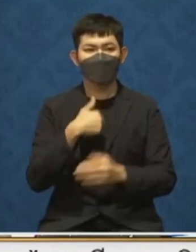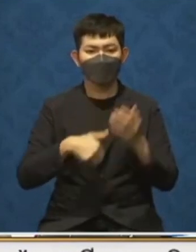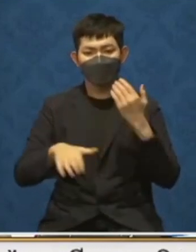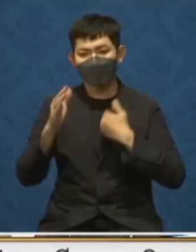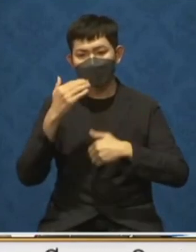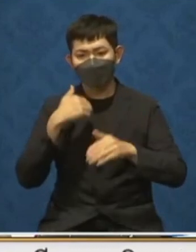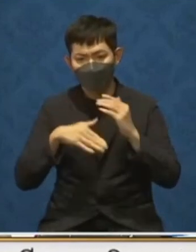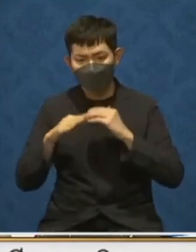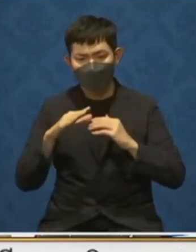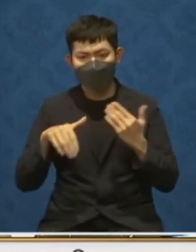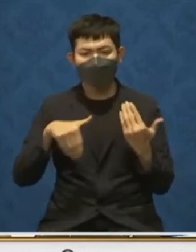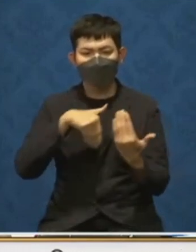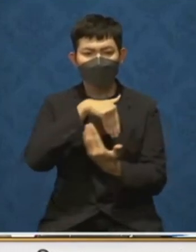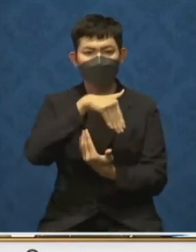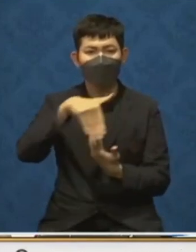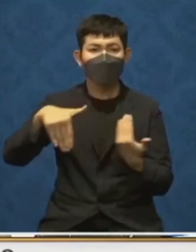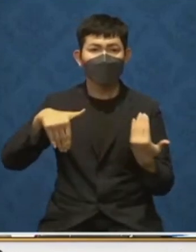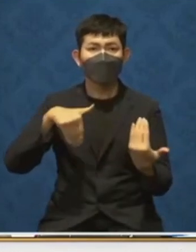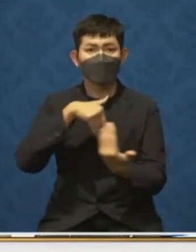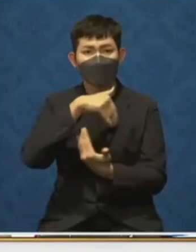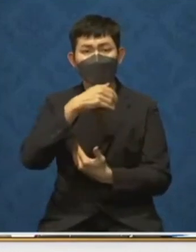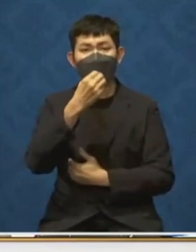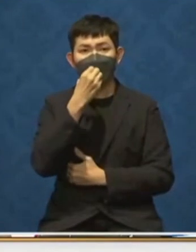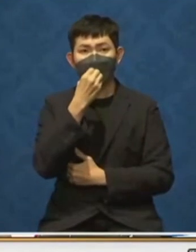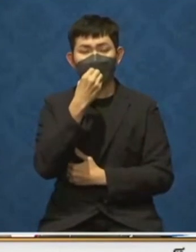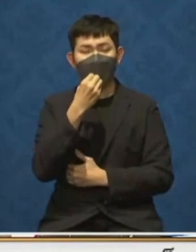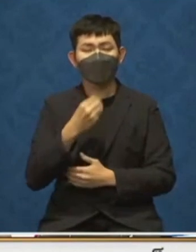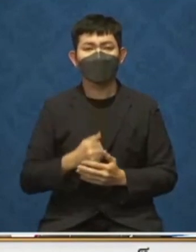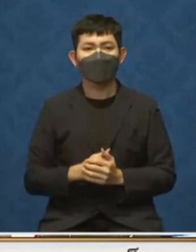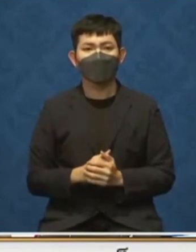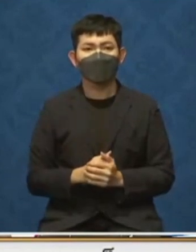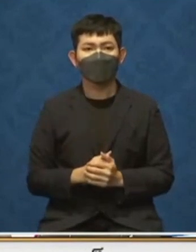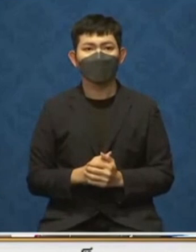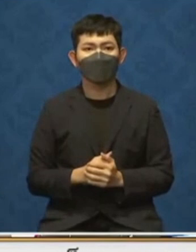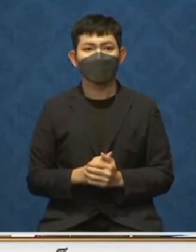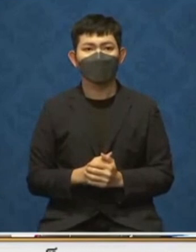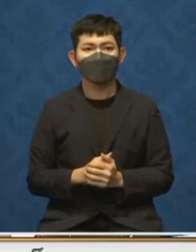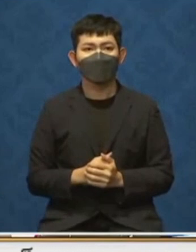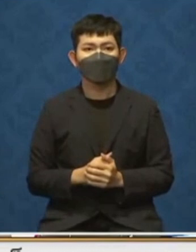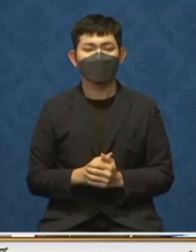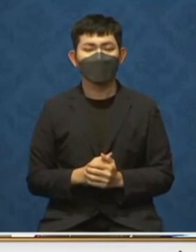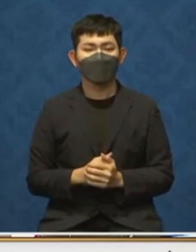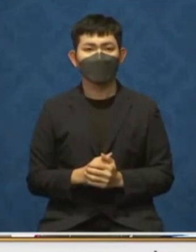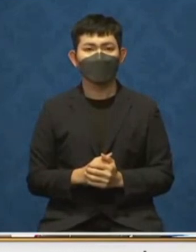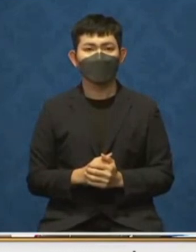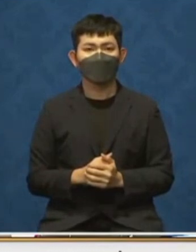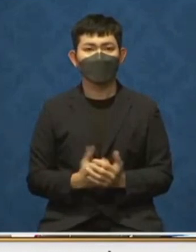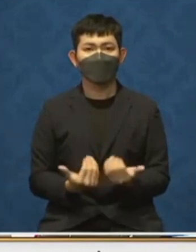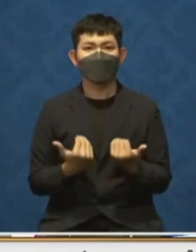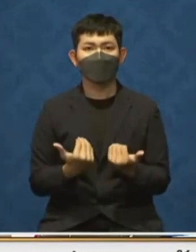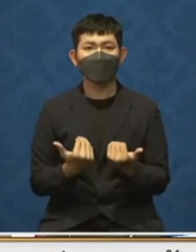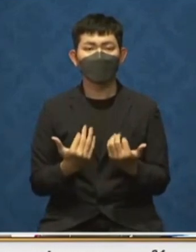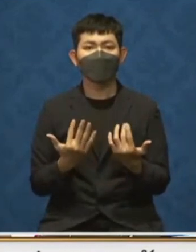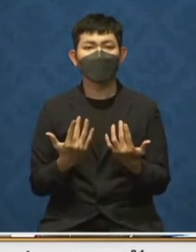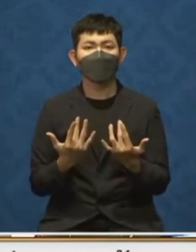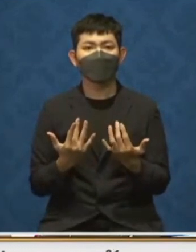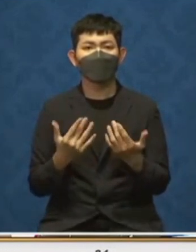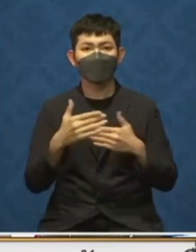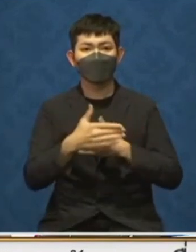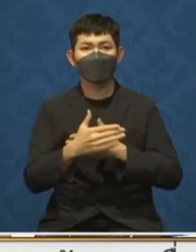ก็ต้องมีการผลัดเปลี่ยนหมุนเวียนกันออกไปรับประทานอาหารนะครับตอนนี้กำลังทยอยกันเข้